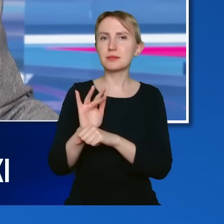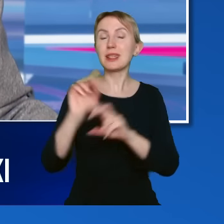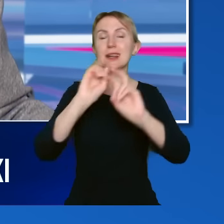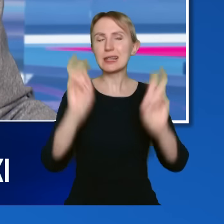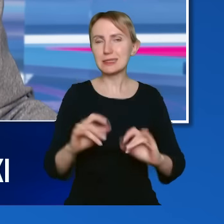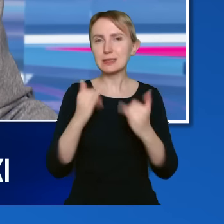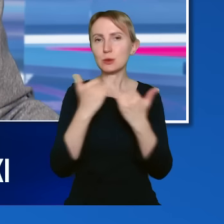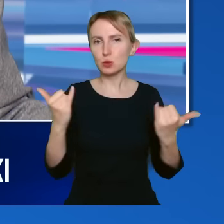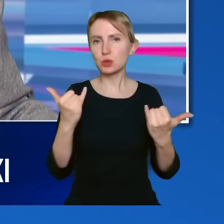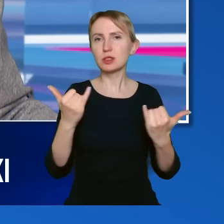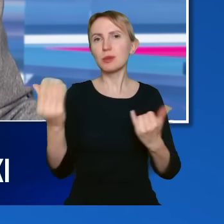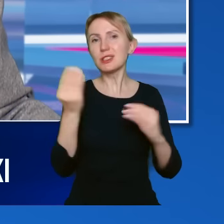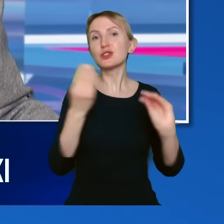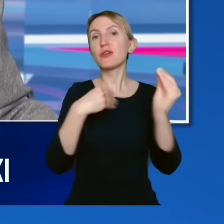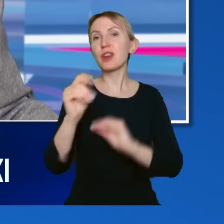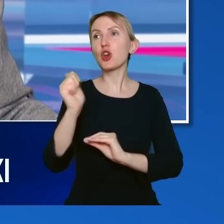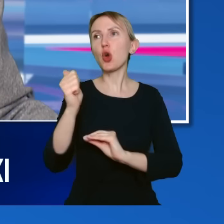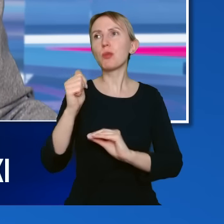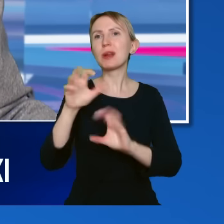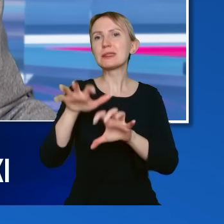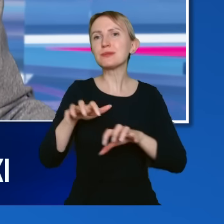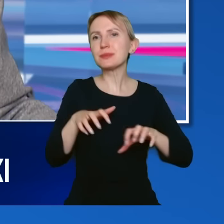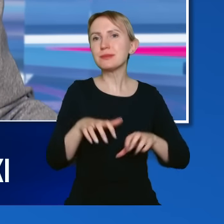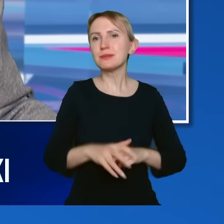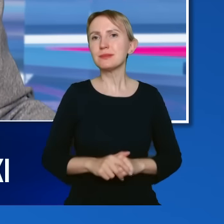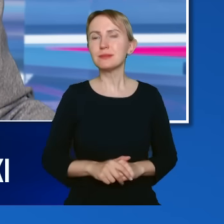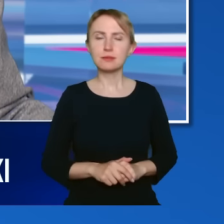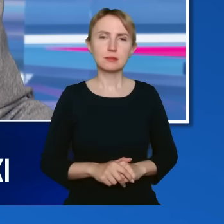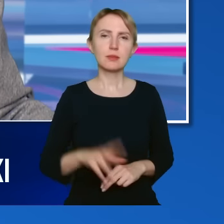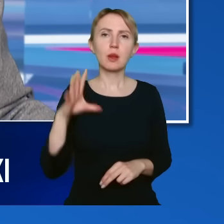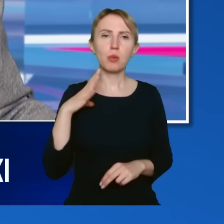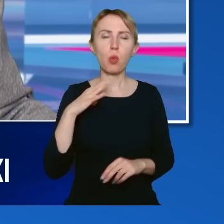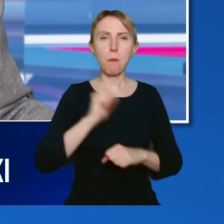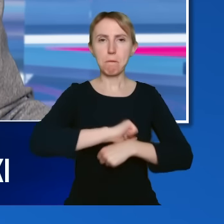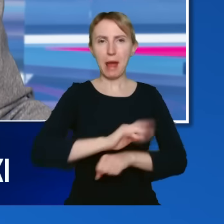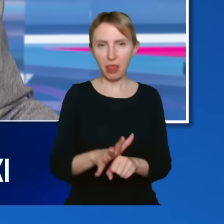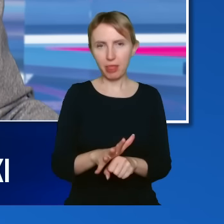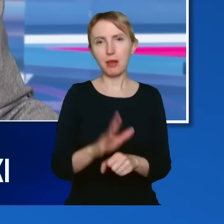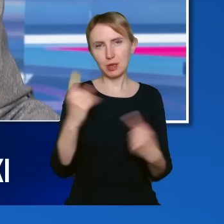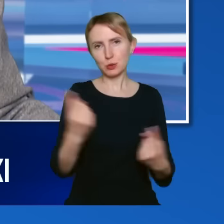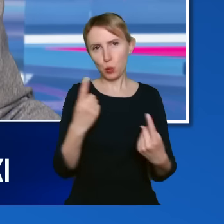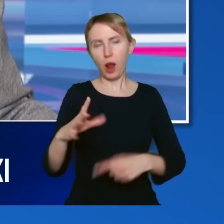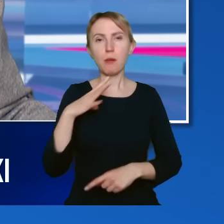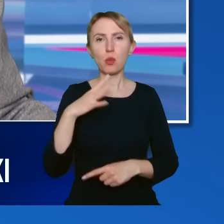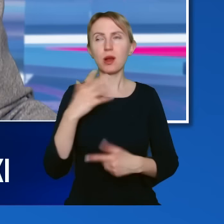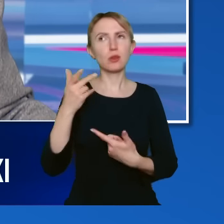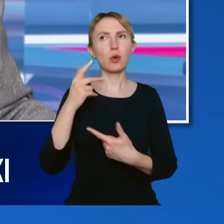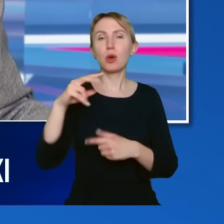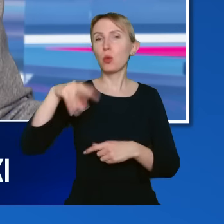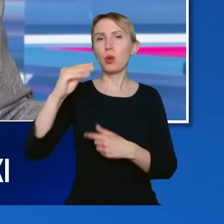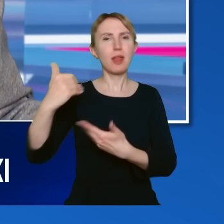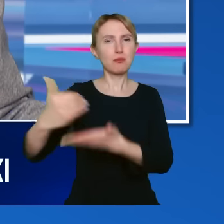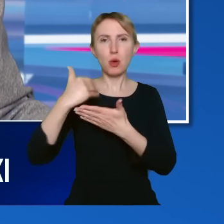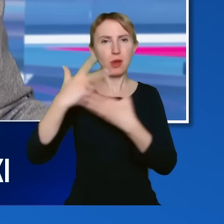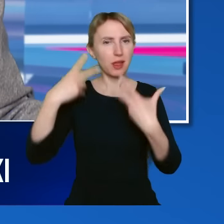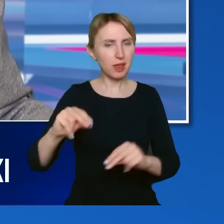żeby jeszcze więcej kompetencji sobie próbować przejąć. I tak było przecież przy pandemii, kiedy zamiast pomagać, no to pani von der